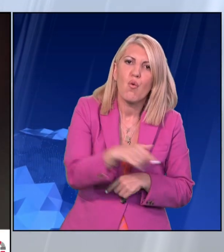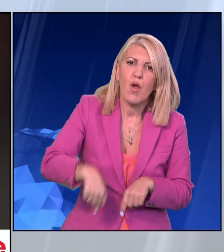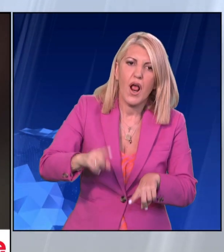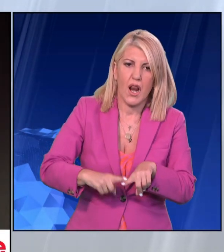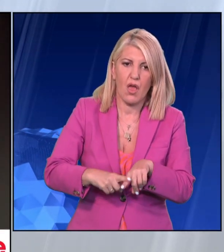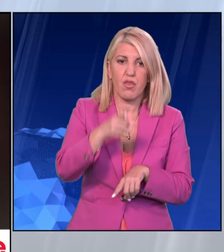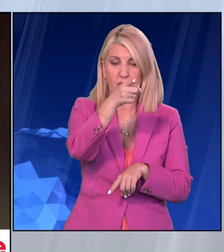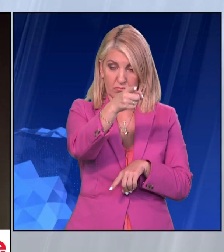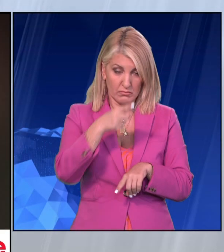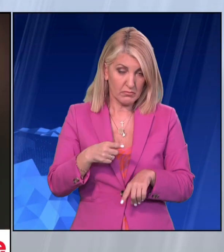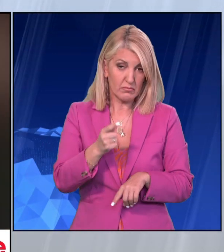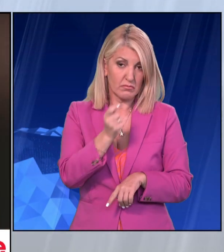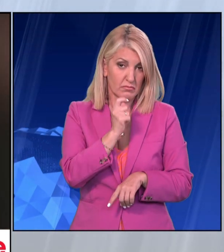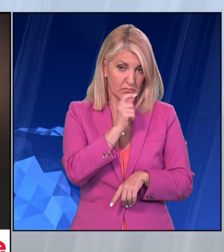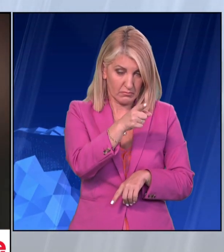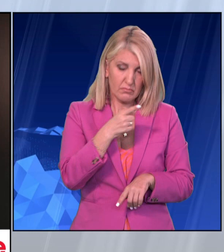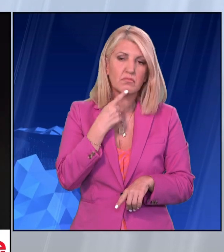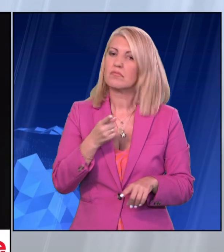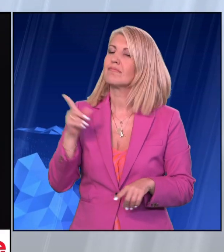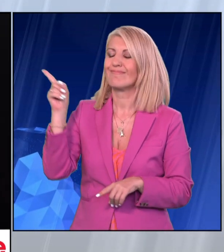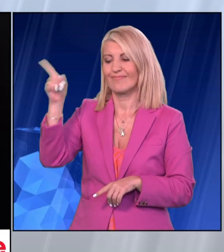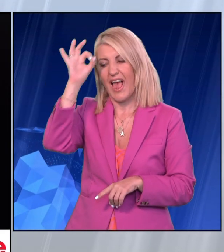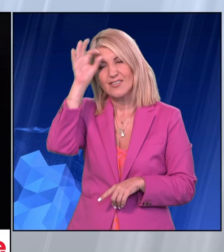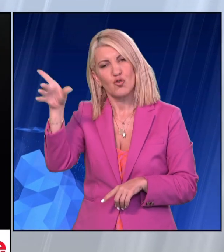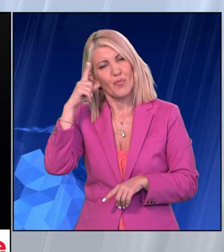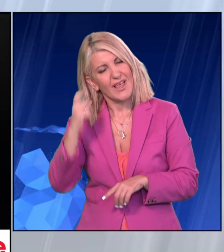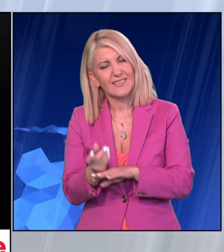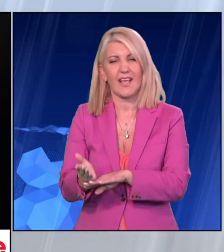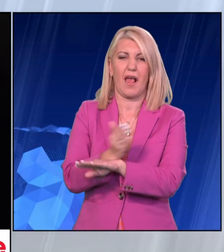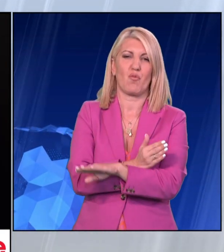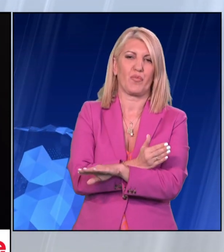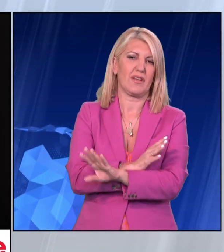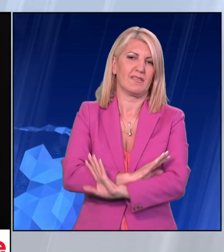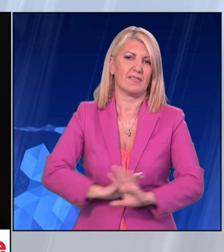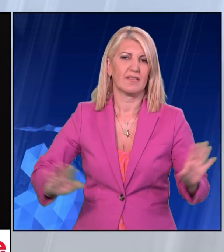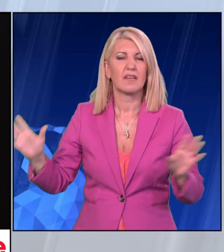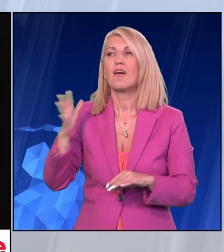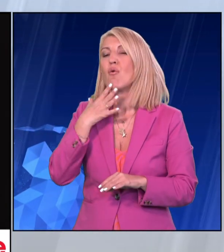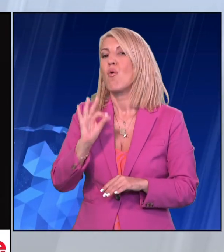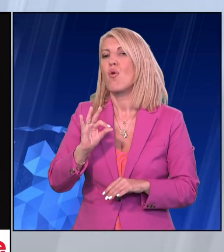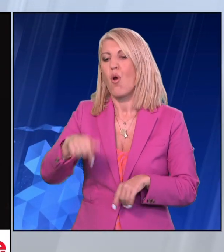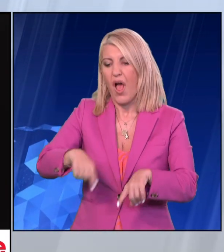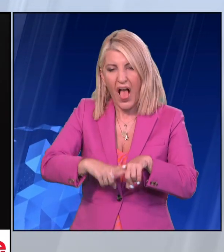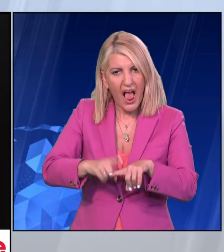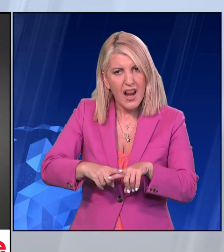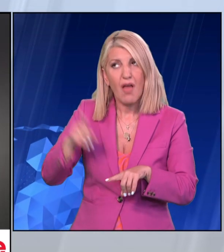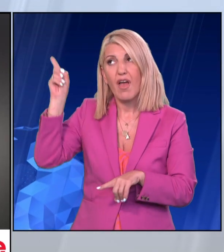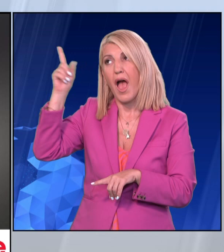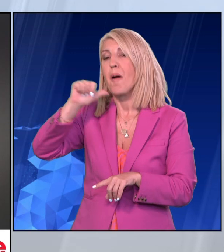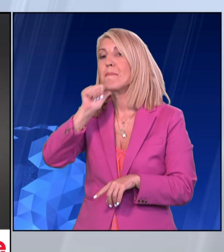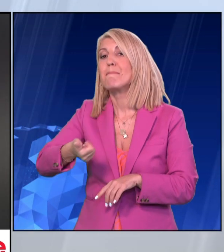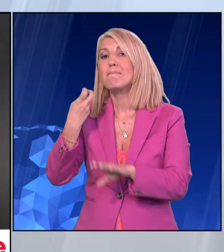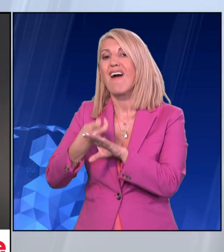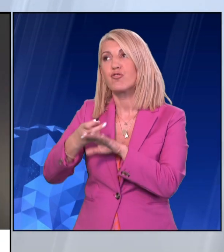αστυνομία είχε ενημέρωση εκτός από τις αρχές της Κροατίας και από τις αρχές του Μαυροβουνίου, οι οποίες στους διασυνοριακούς σταθμούς με την Αλβανία